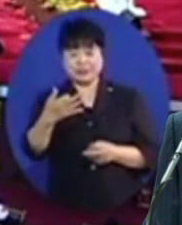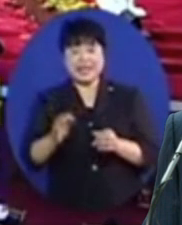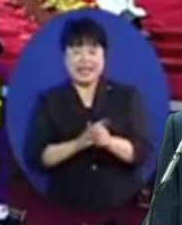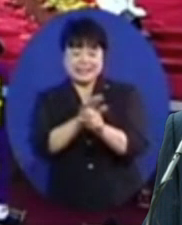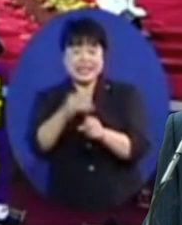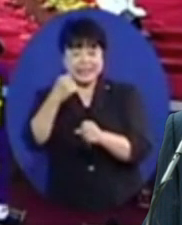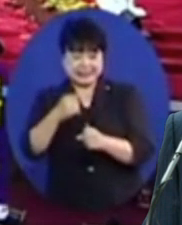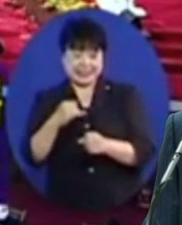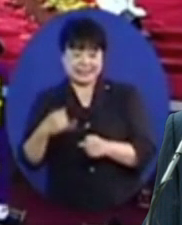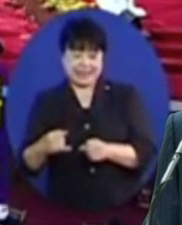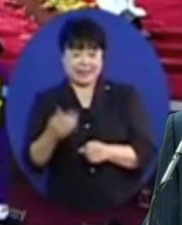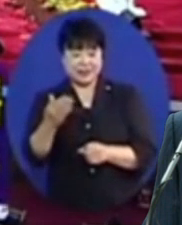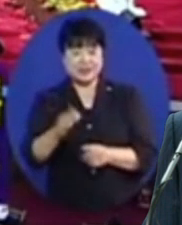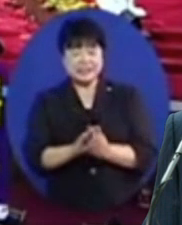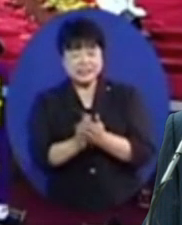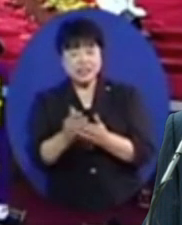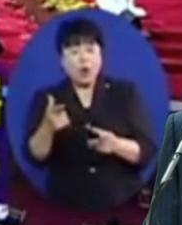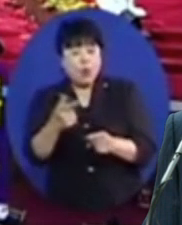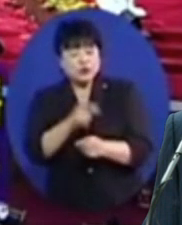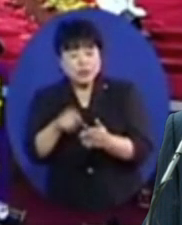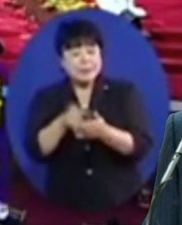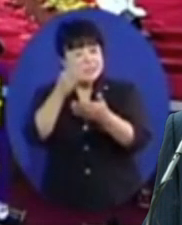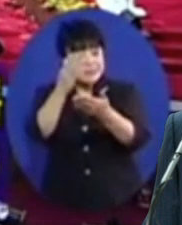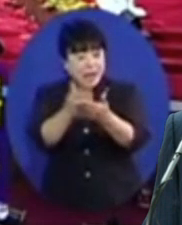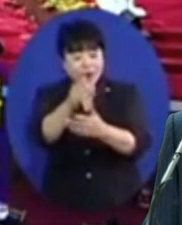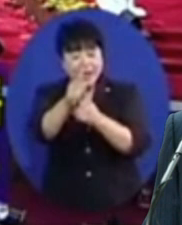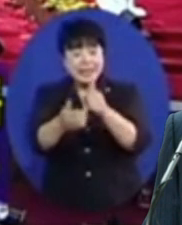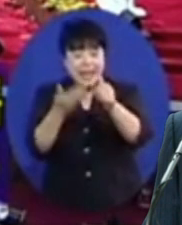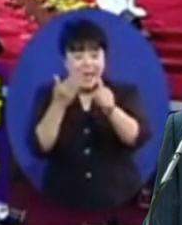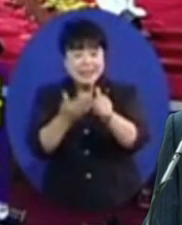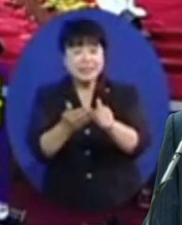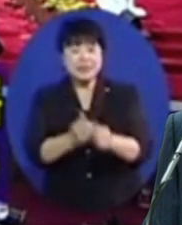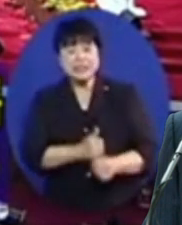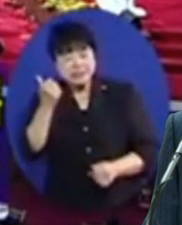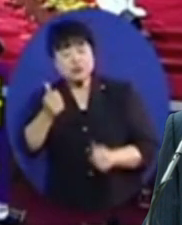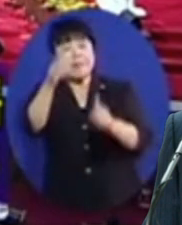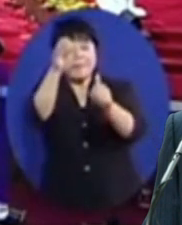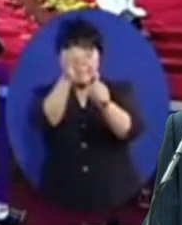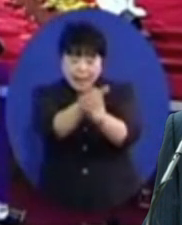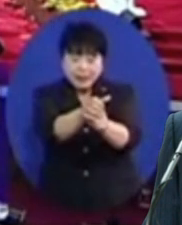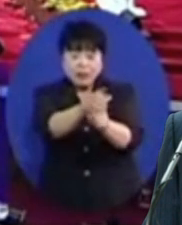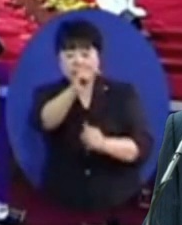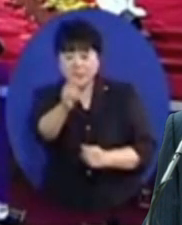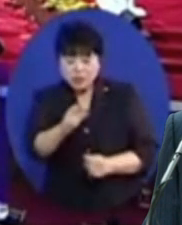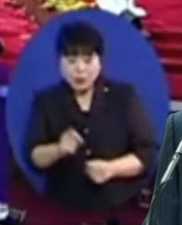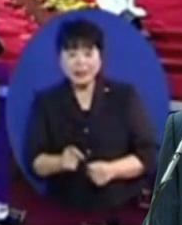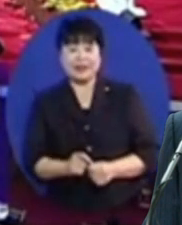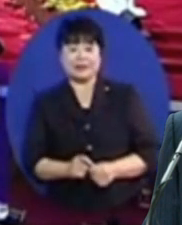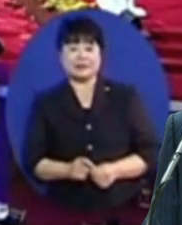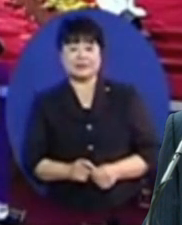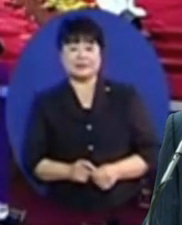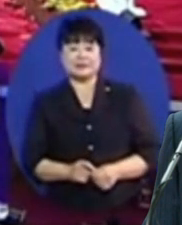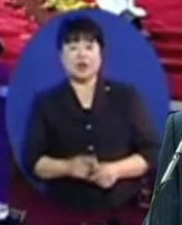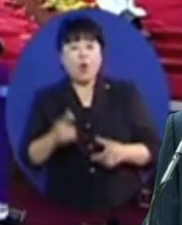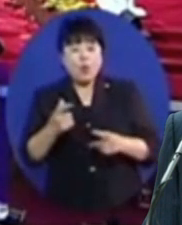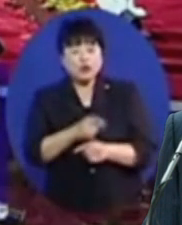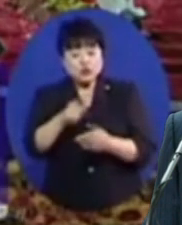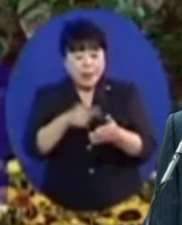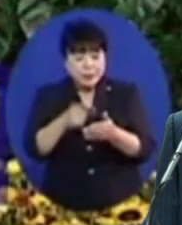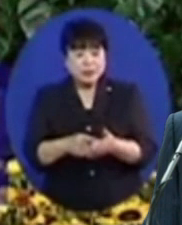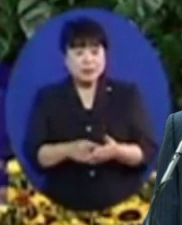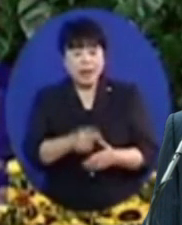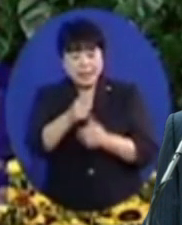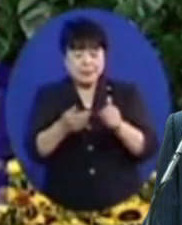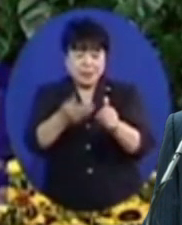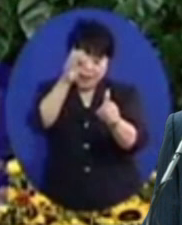사랑하는 자들아 너희가 친히 원수를 갚지 말고 하나님의 진노하심에 맡기라. 기록되었을 때 너희 원수 갚는 것이 내게